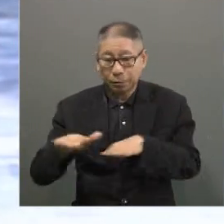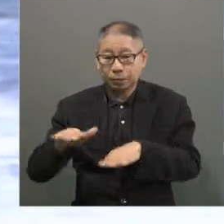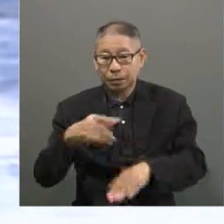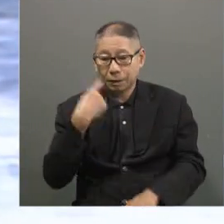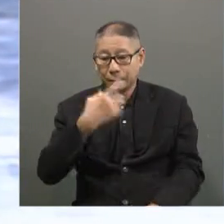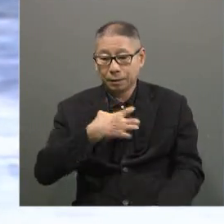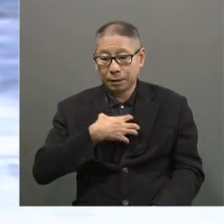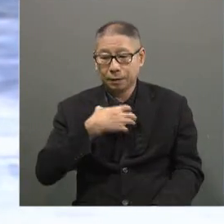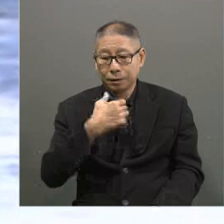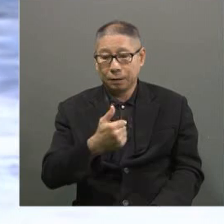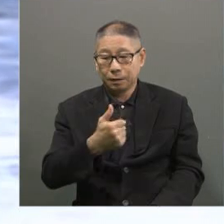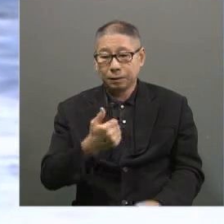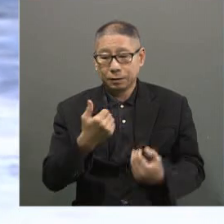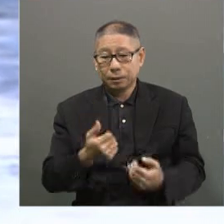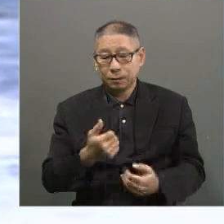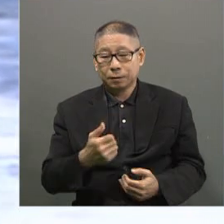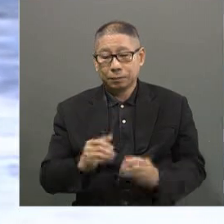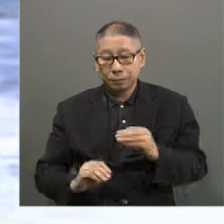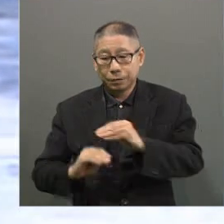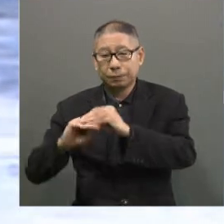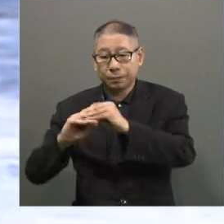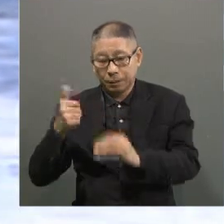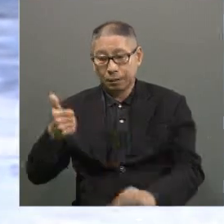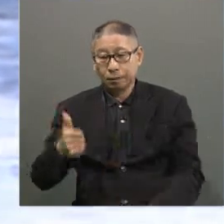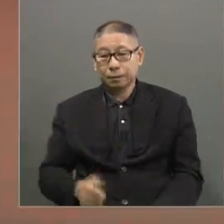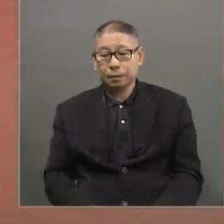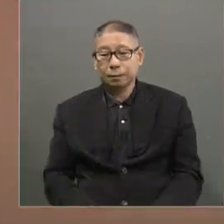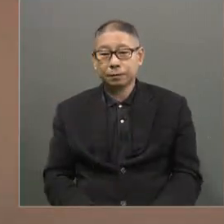เพิ่มเติมจะต้องพิจารณาหาพื้นที่อื่นด้วยครับ